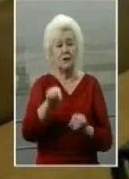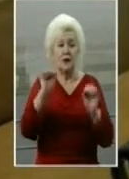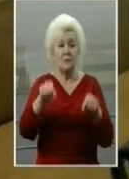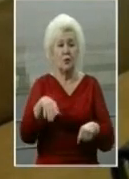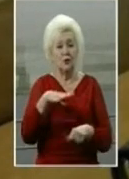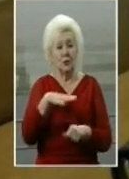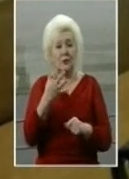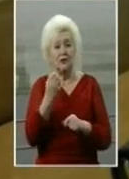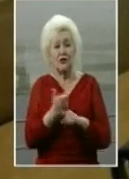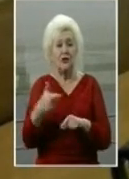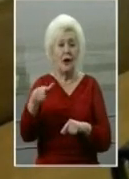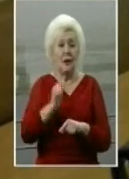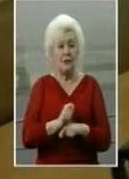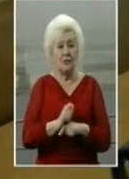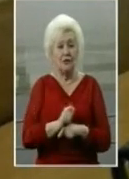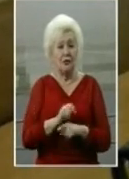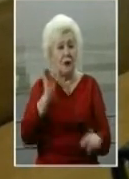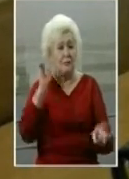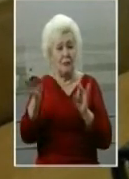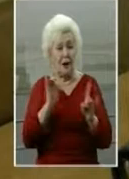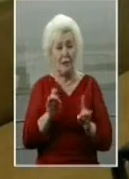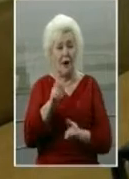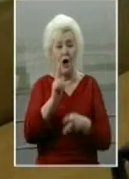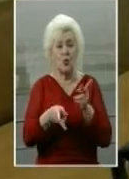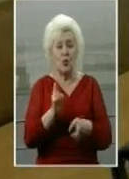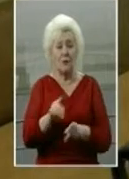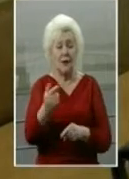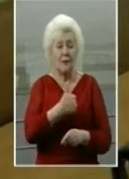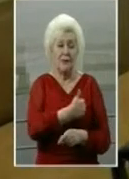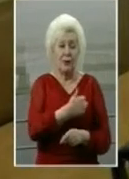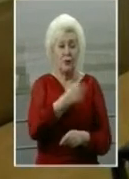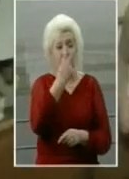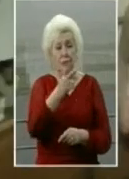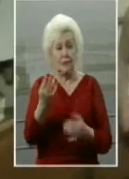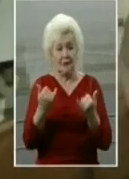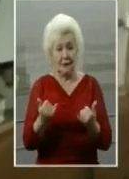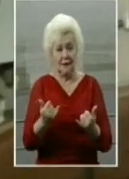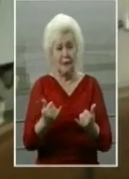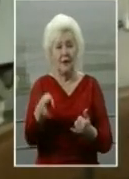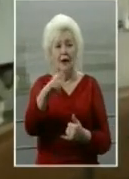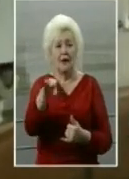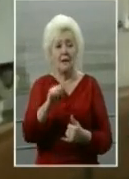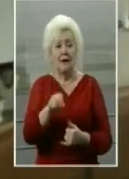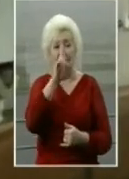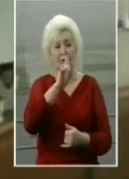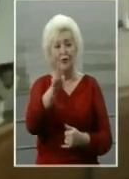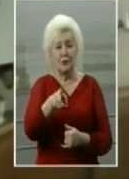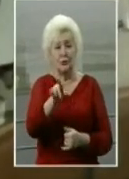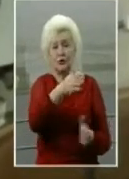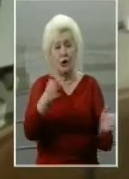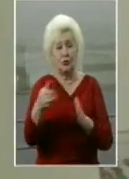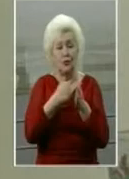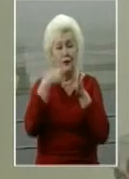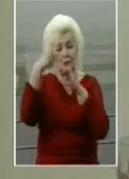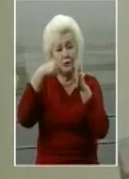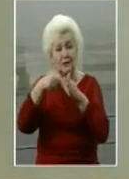може бути ще більшим бамом на кухні. Це ми спробуємо показати сьогодні. Данилу 2 рочки, він готовий до